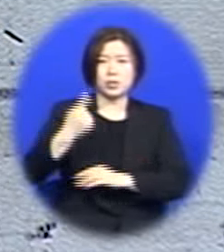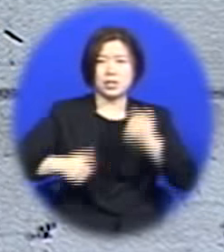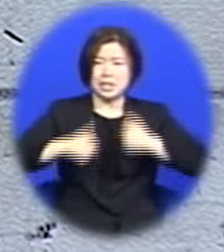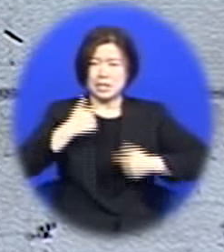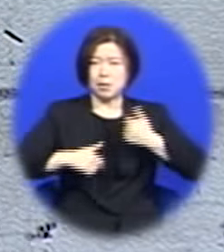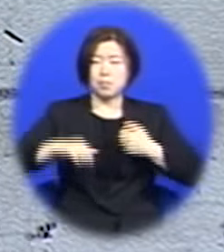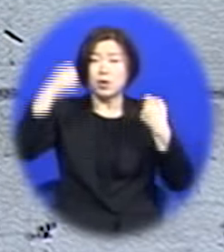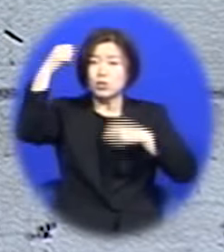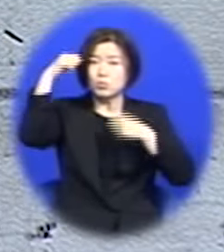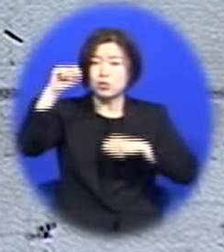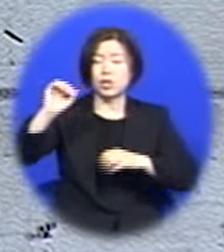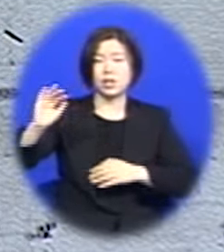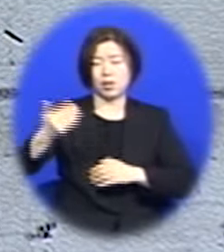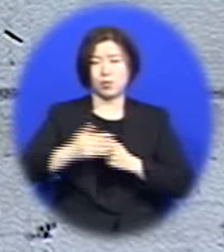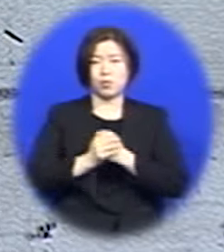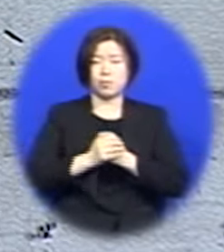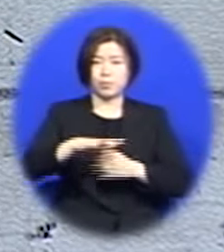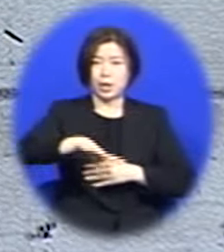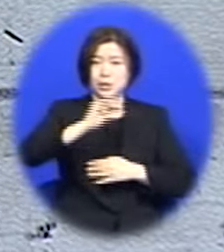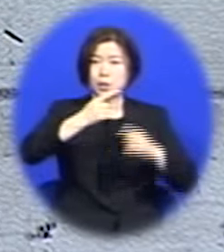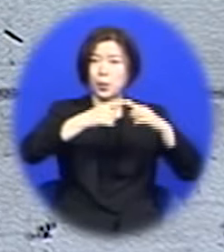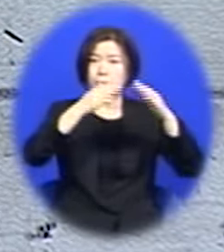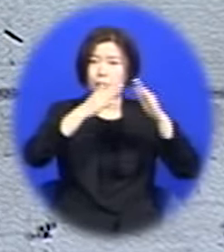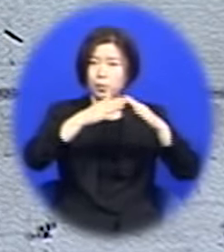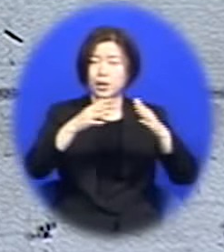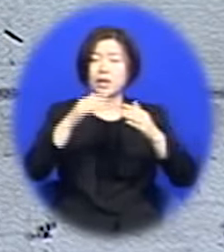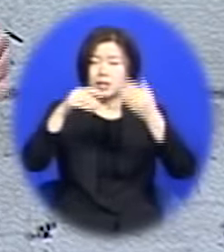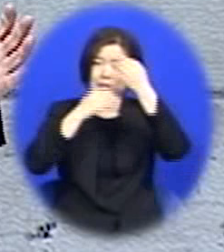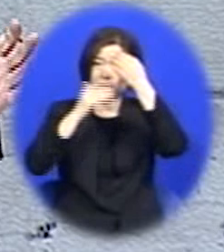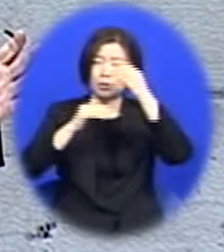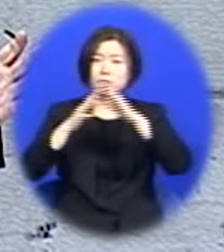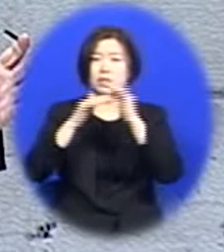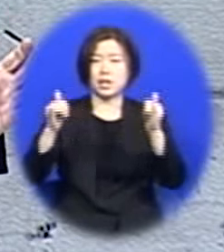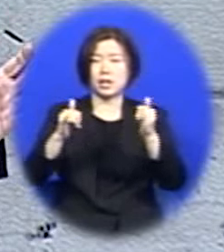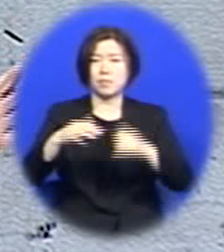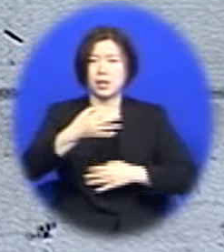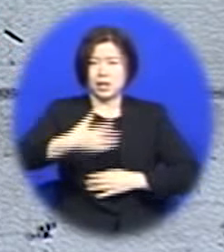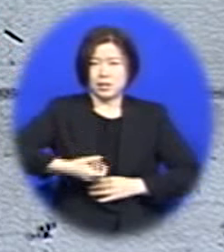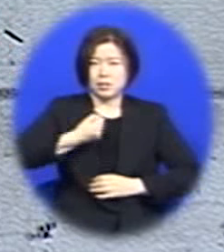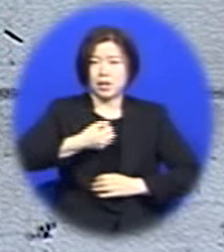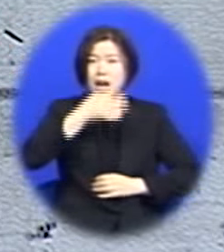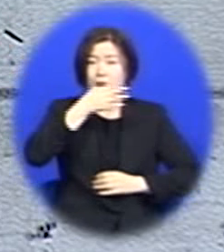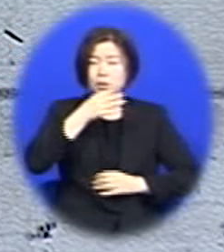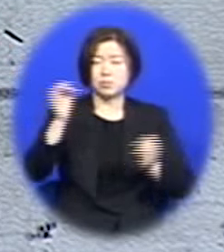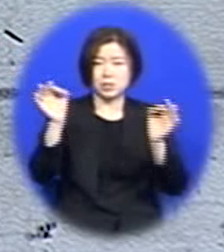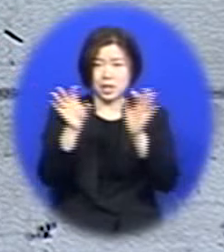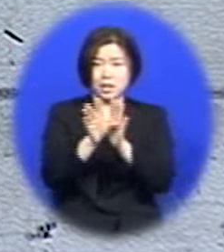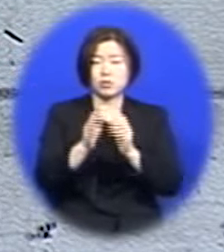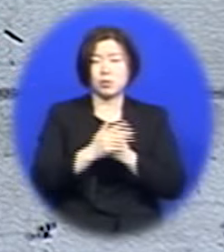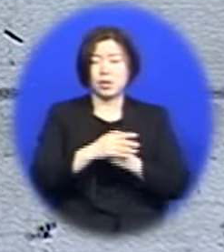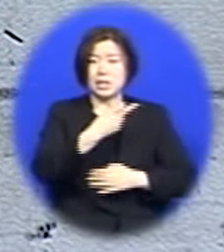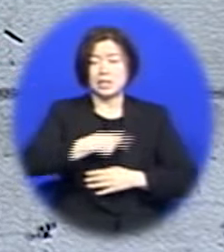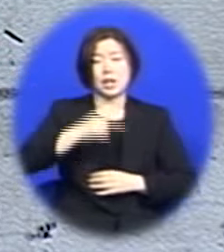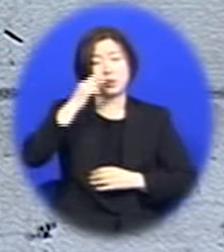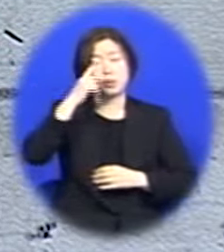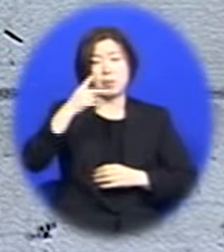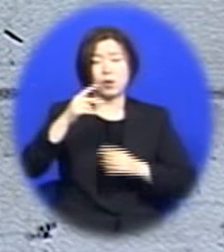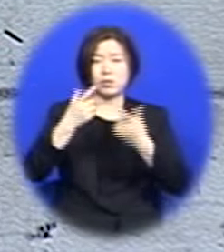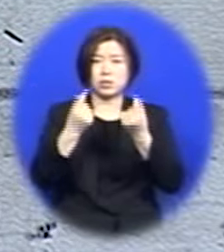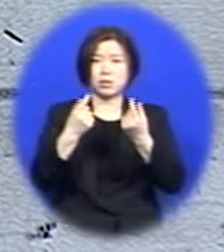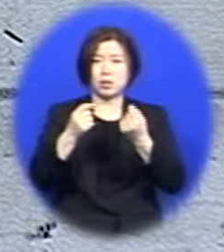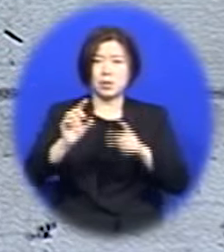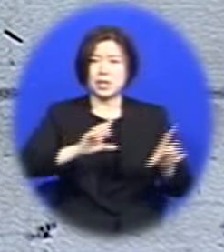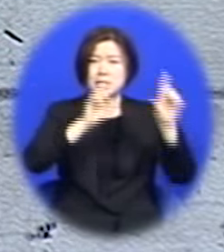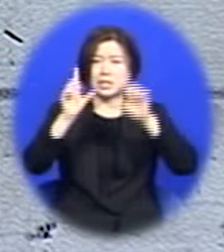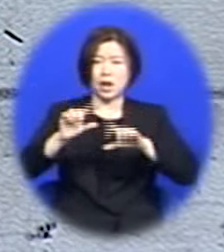추고, 초대교회 성도들처럼 소유욕이 다 없어지고, 사도 바울처럼 삶이